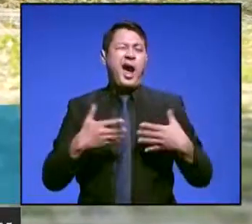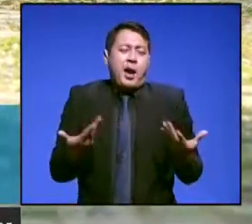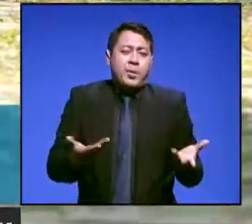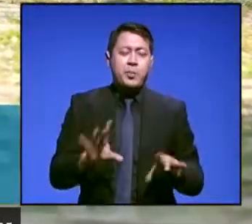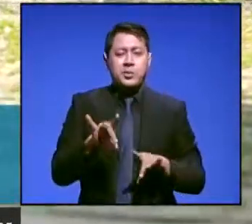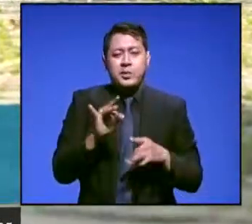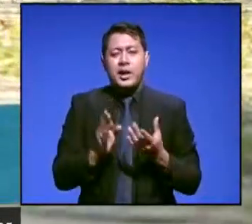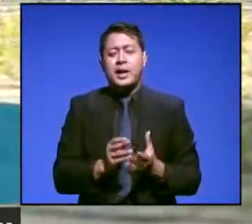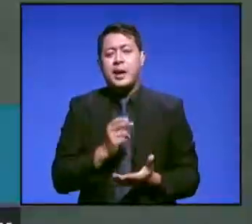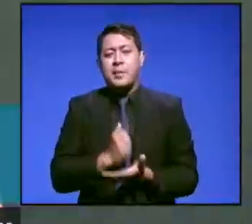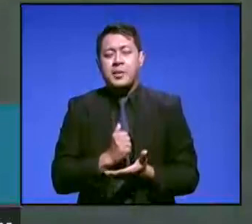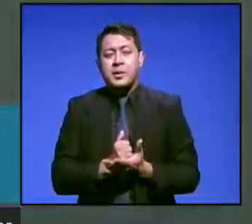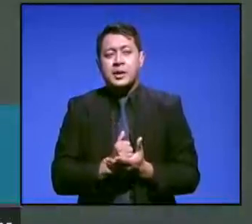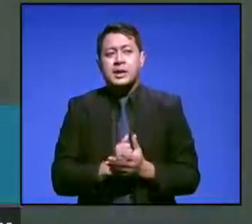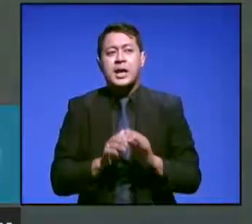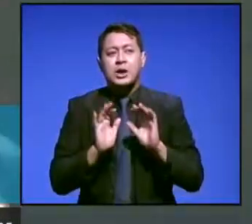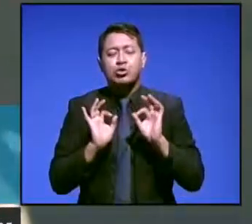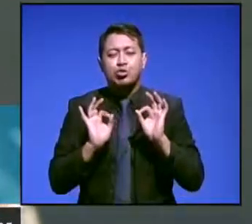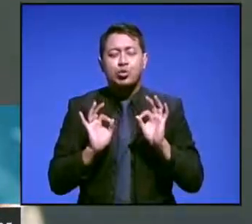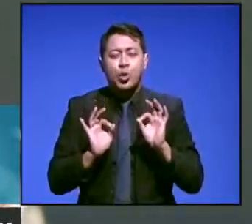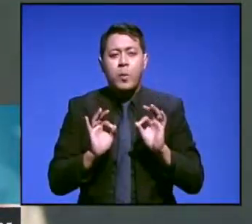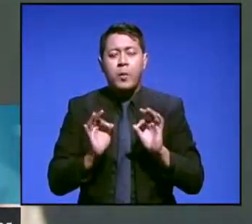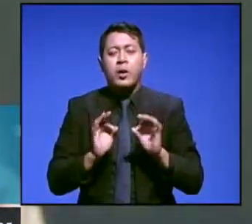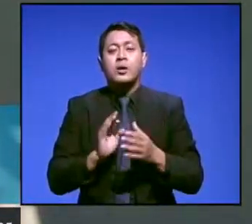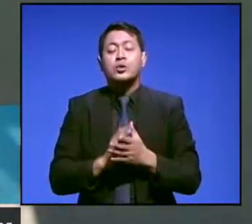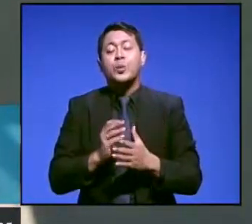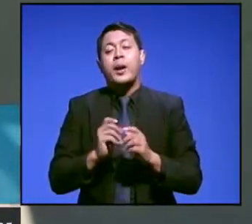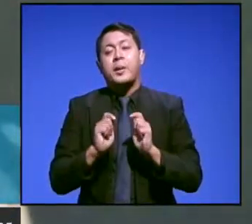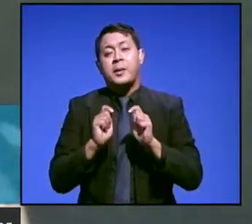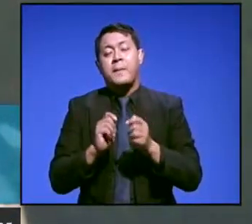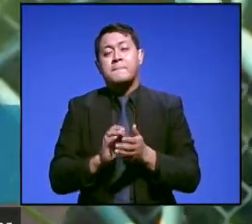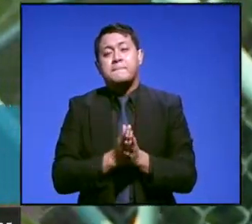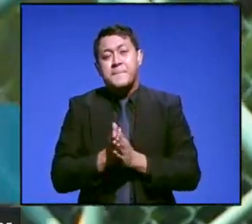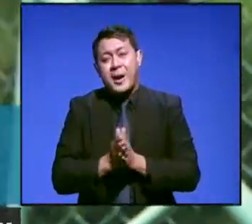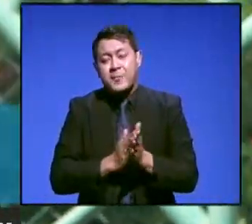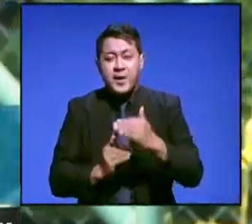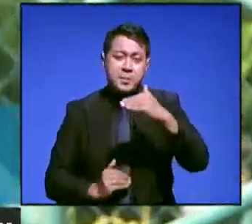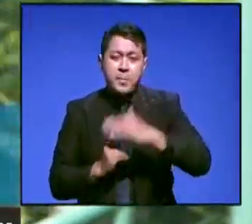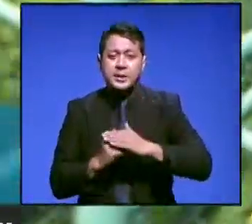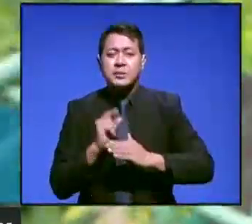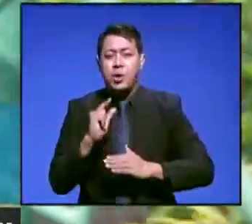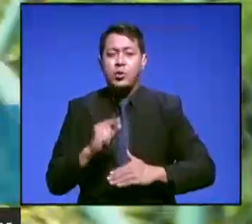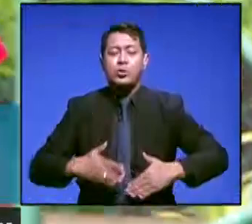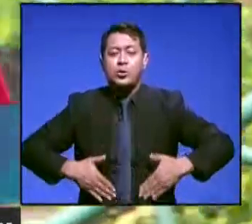pilihannya, pastikan porsinya sesuai agar mendapatkan manfaat maksimal bagi tubuh.